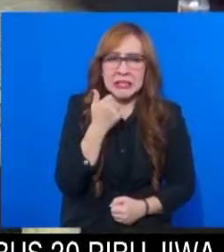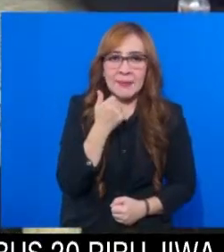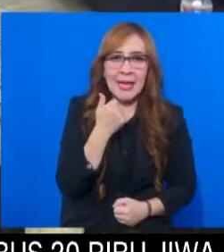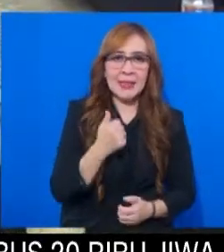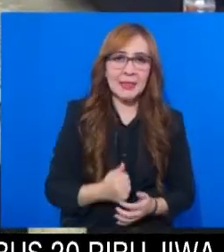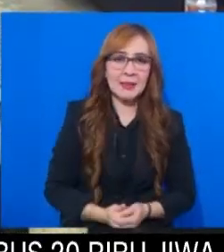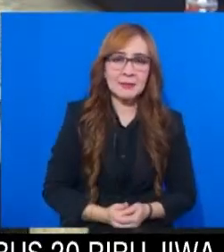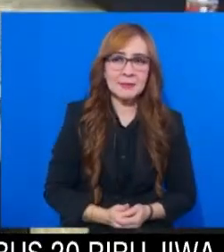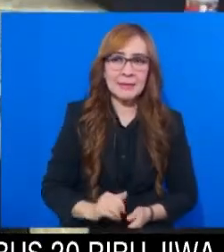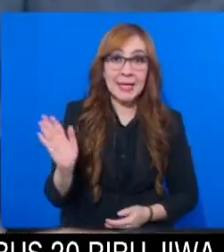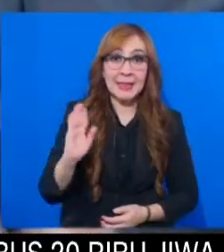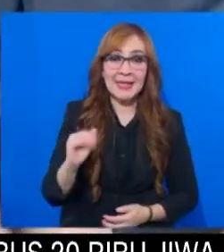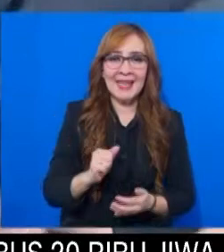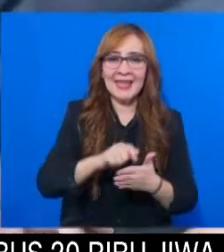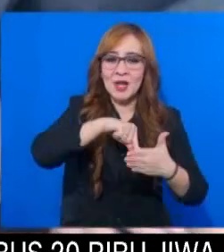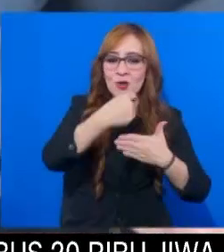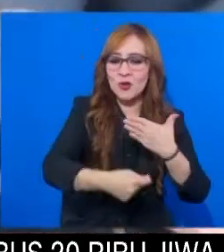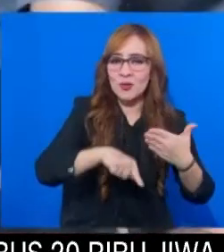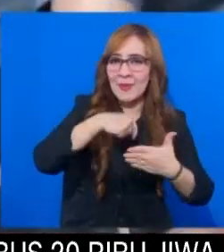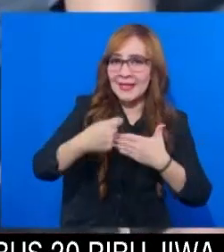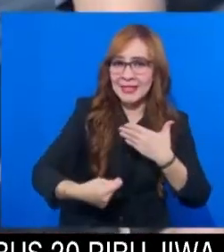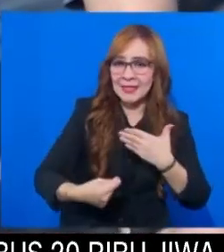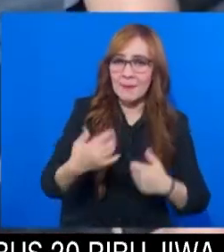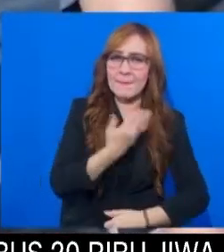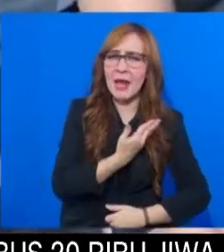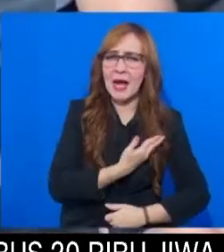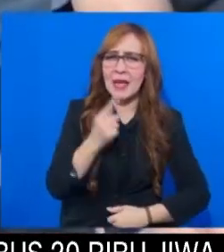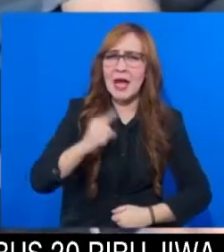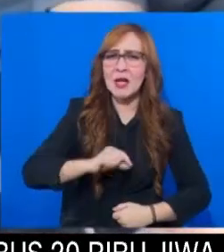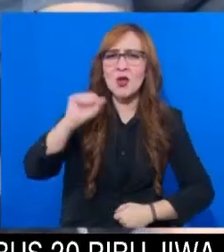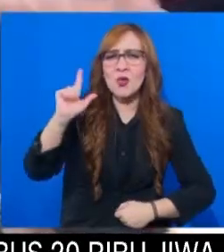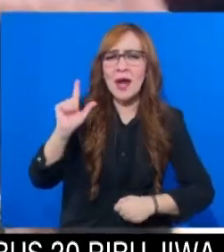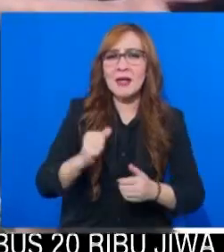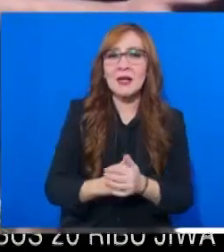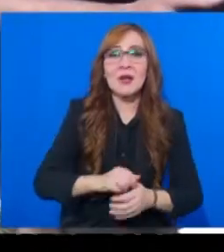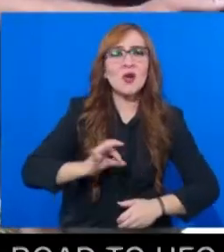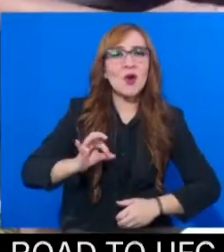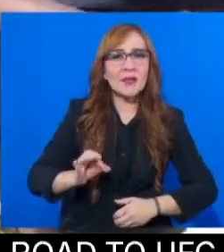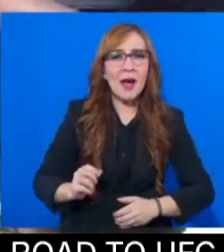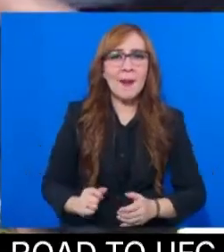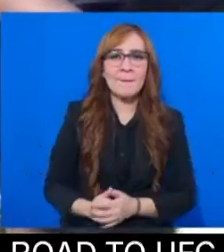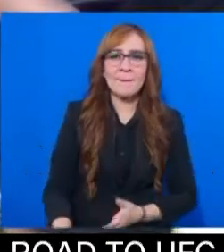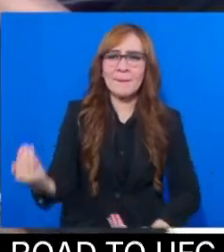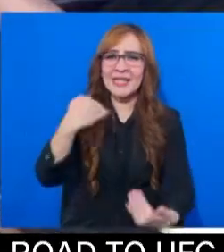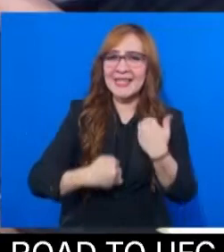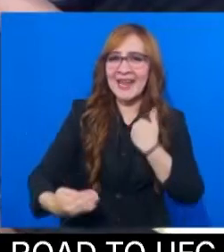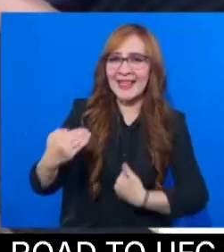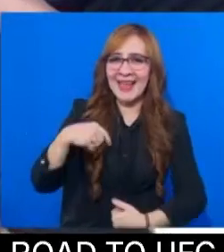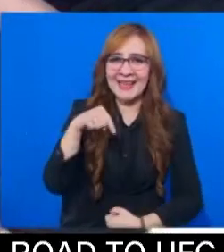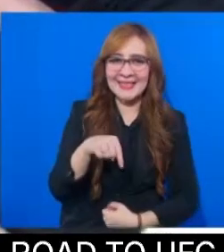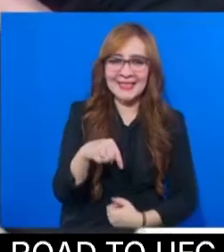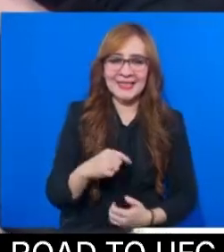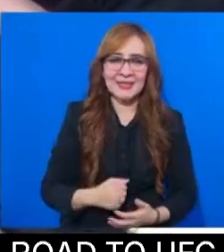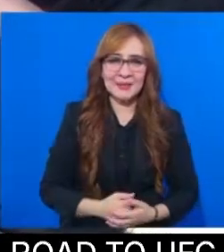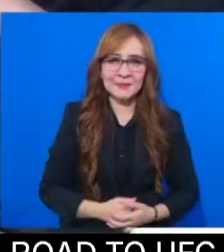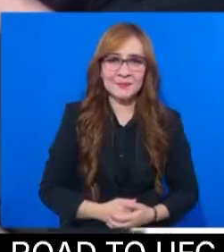Tak hanya dari dalam kota Lumajang, pembeli dari luar kota seperti Kediri pun berdatangan untuk menikmati durian khas lereng Gunung Semeru ini.